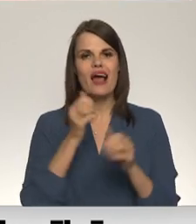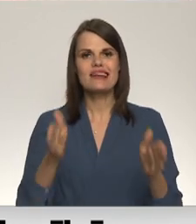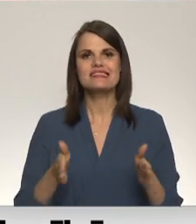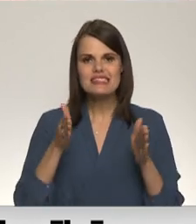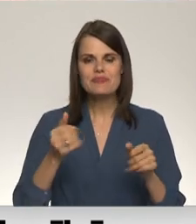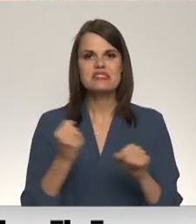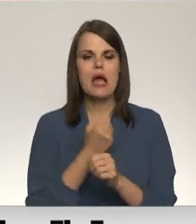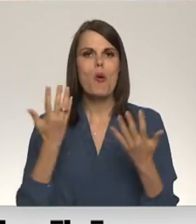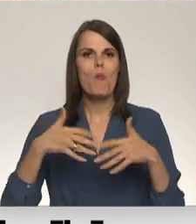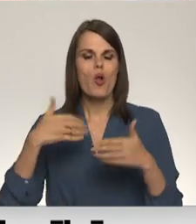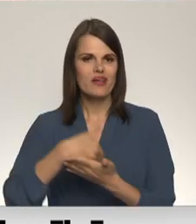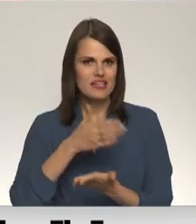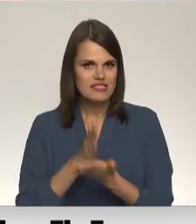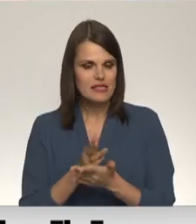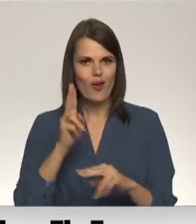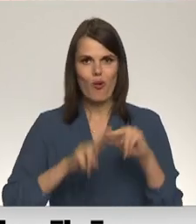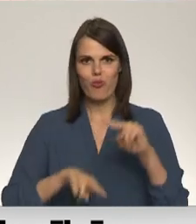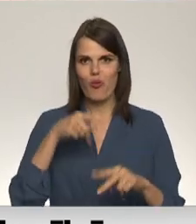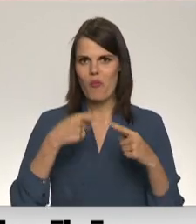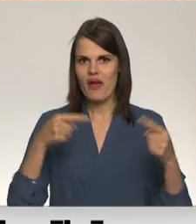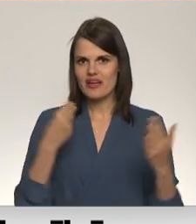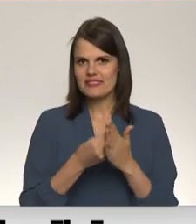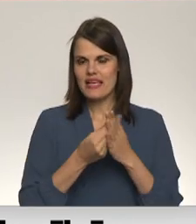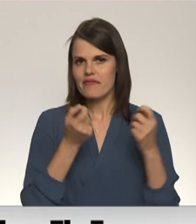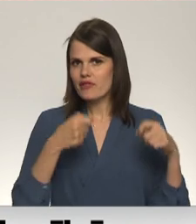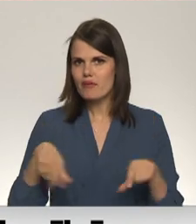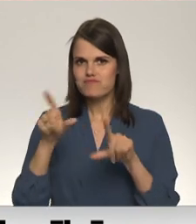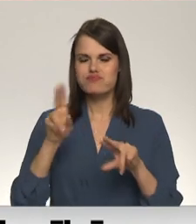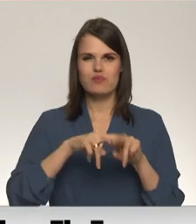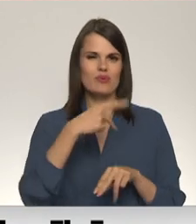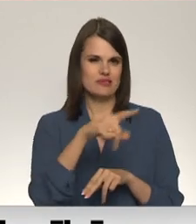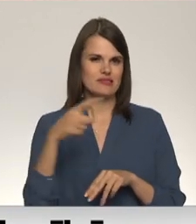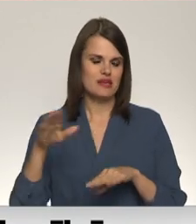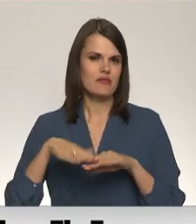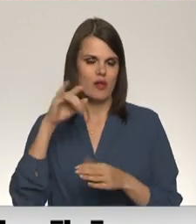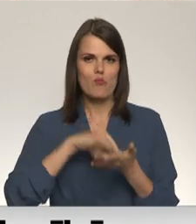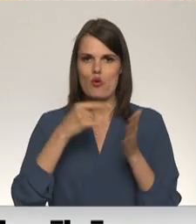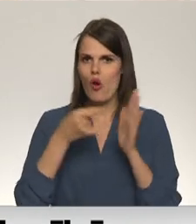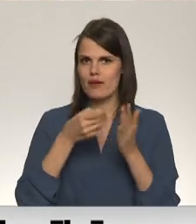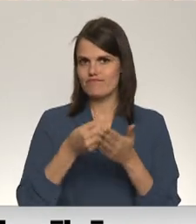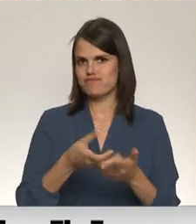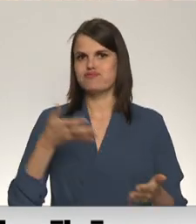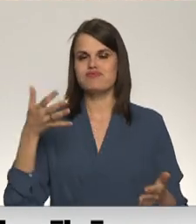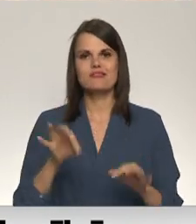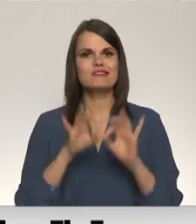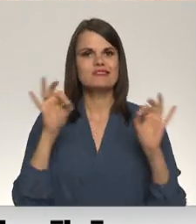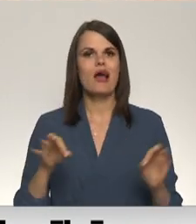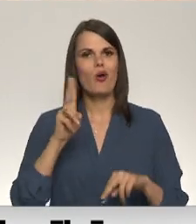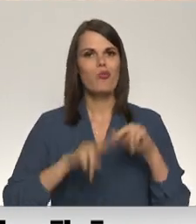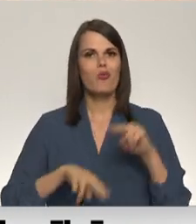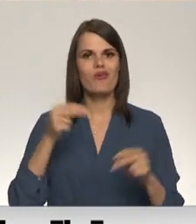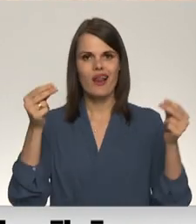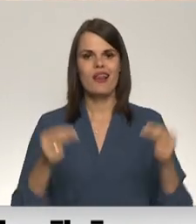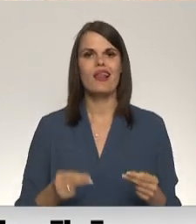ambulatorajā daļā. Būvmateriālu cenu pieauguma, kā arī dažu citu apstākļu dēļ, projekts kļuvis dārgāks. Ja sākotnējā būvniecības